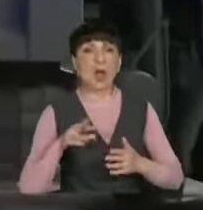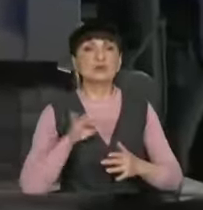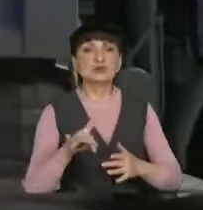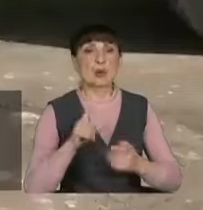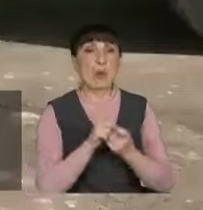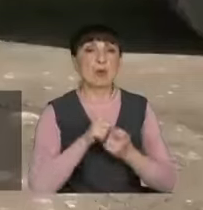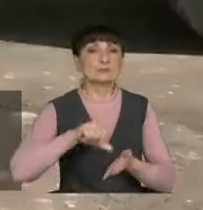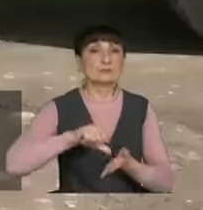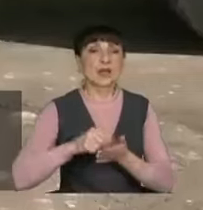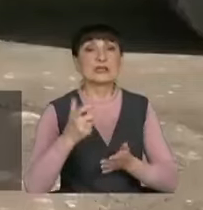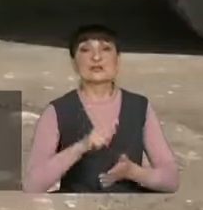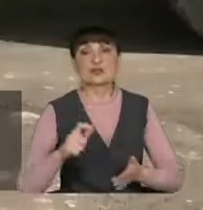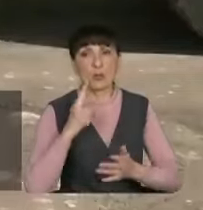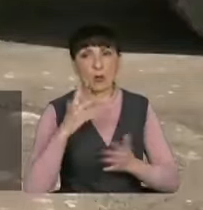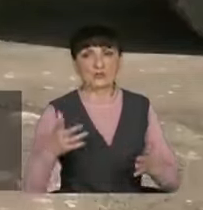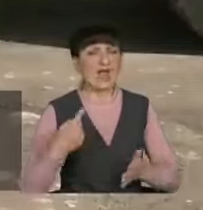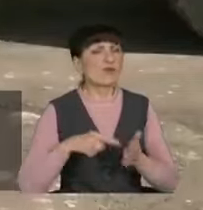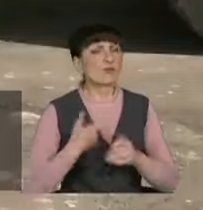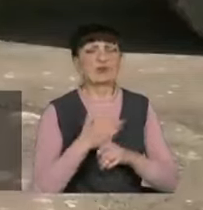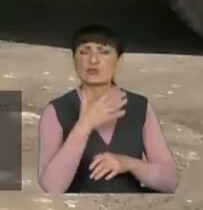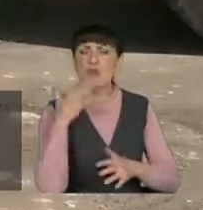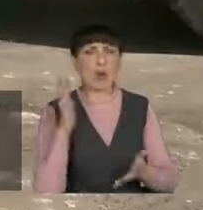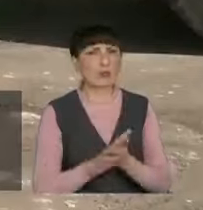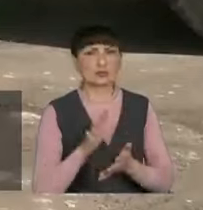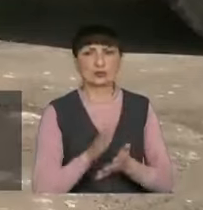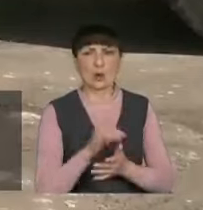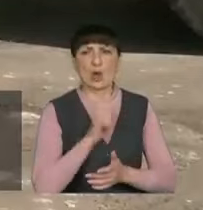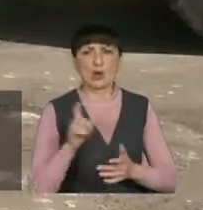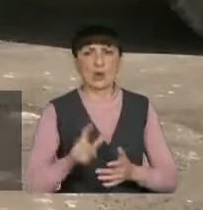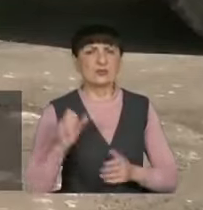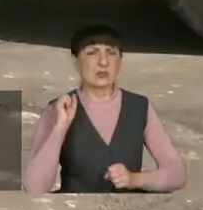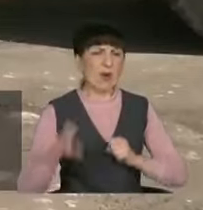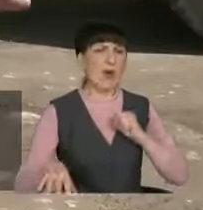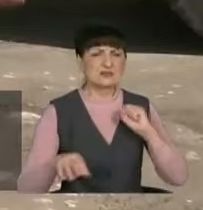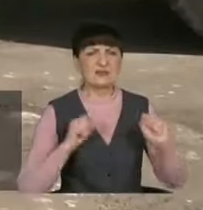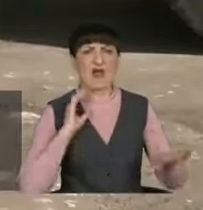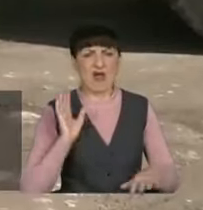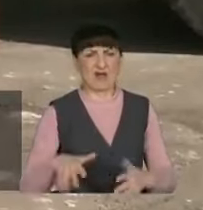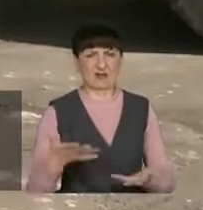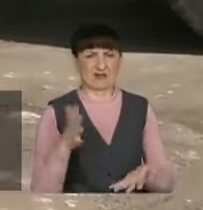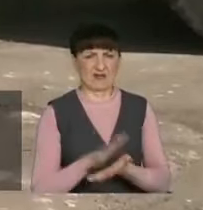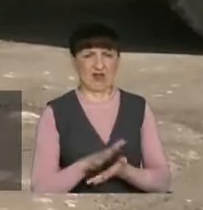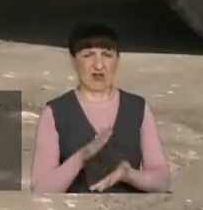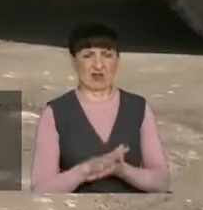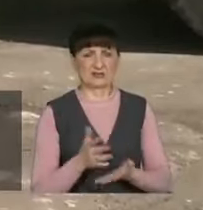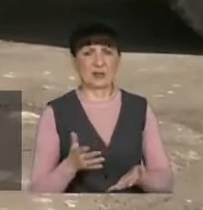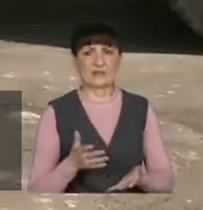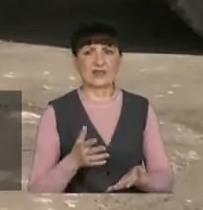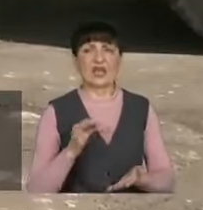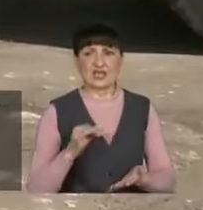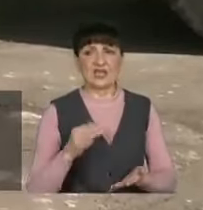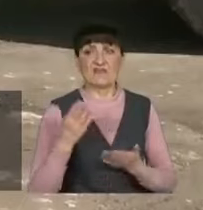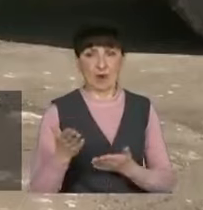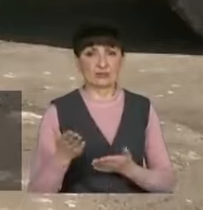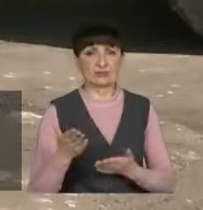человек. В городе очень много мусора, чересчур много мусора. Везде люди, где хотят, там и складируют этот мусор. И